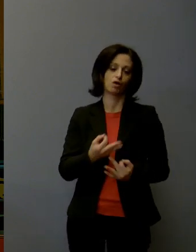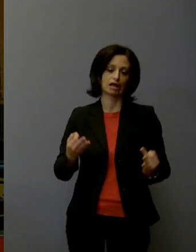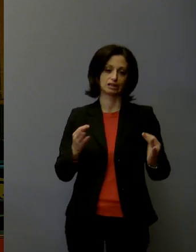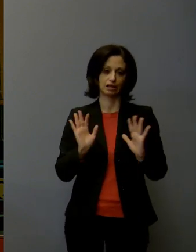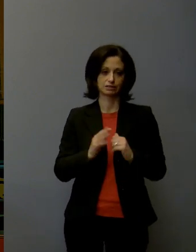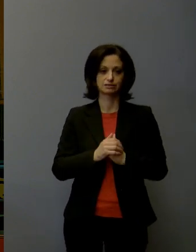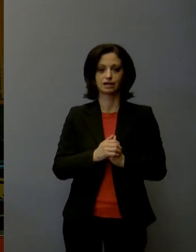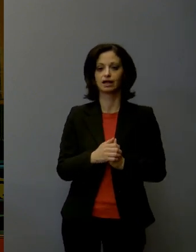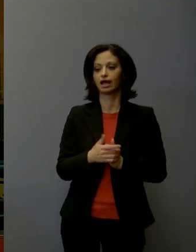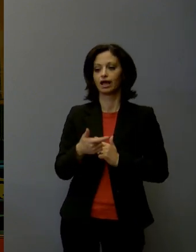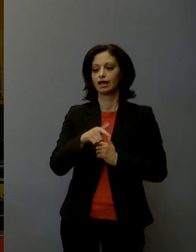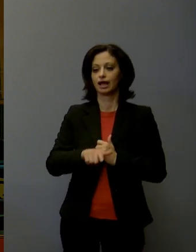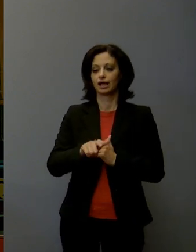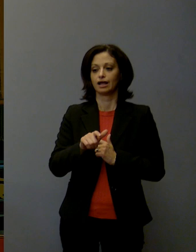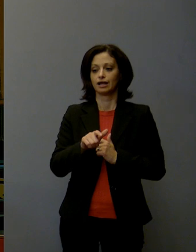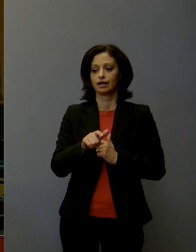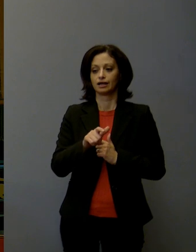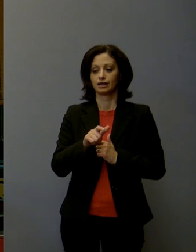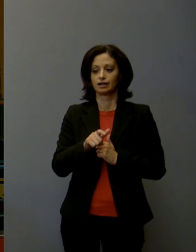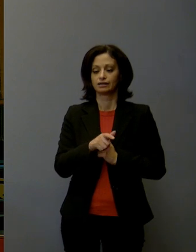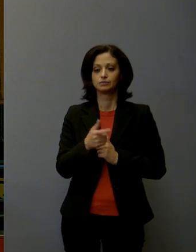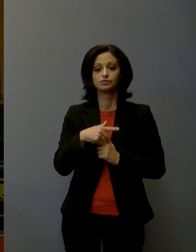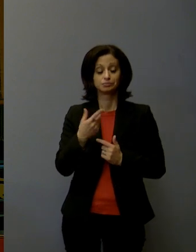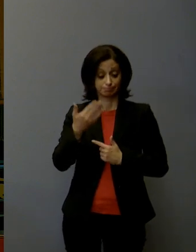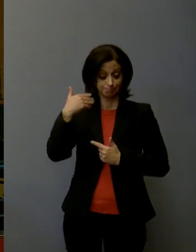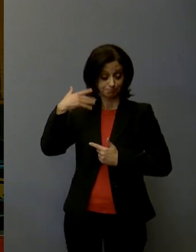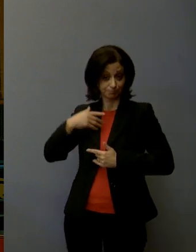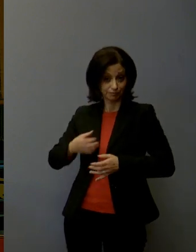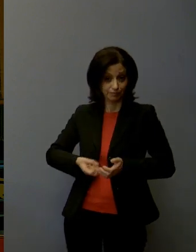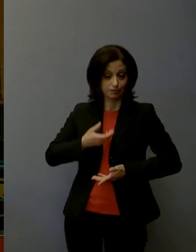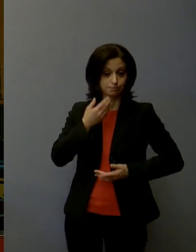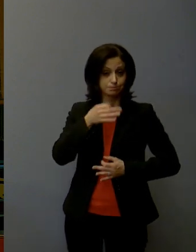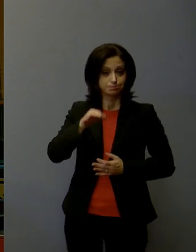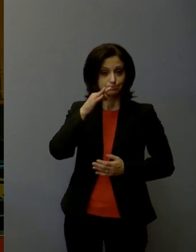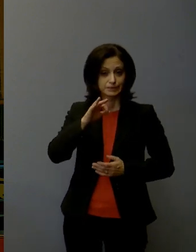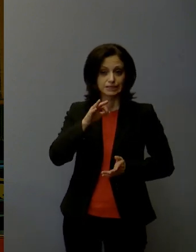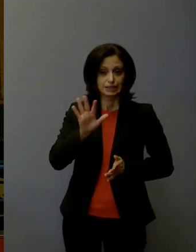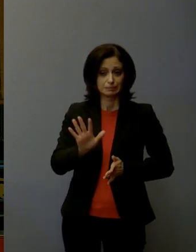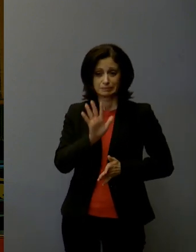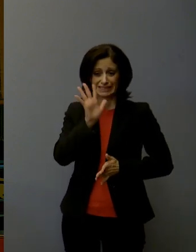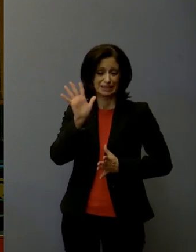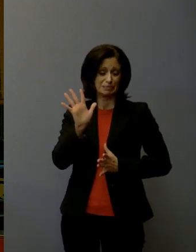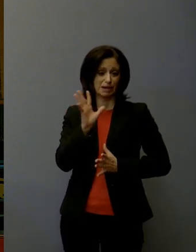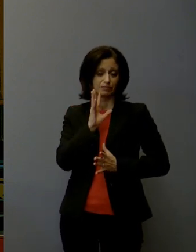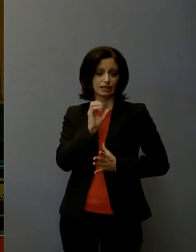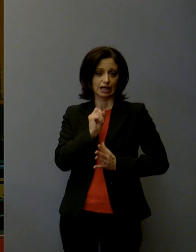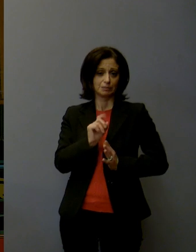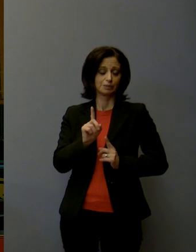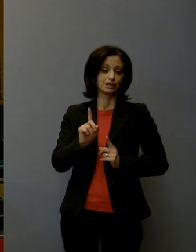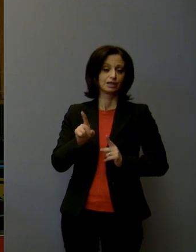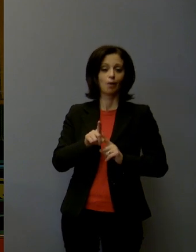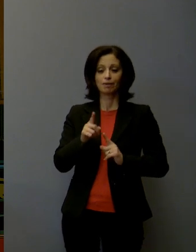correttezza perché quando si sono si sono espressi mi pareva di capire che non ci fosse il